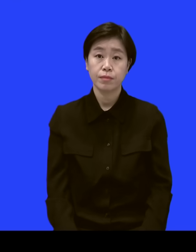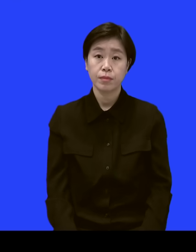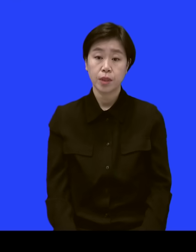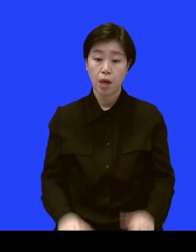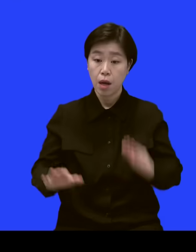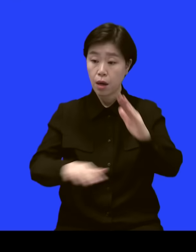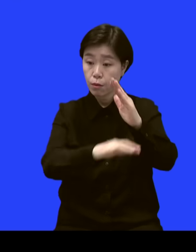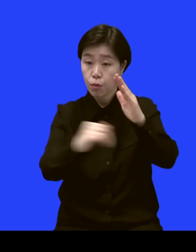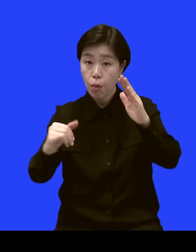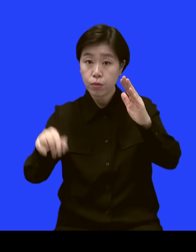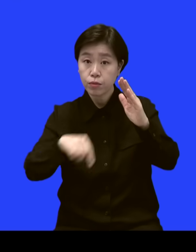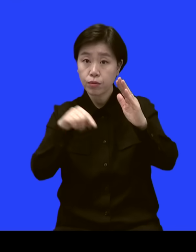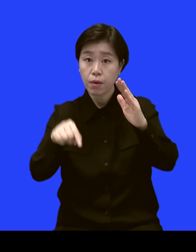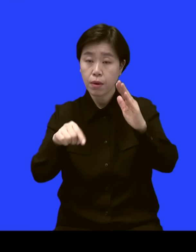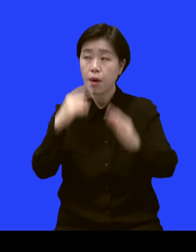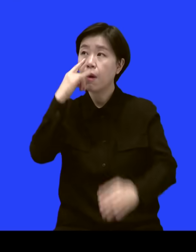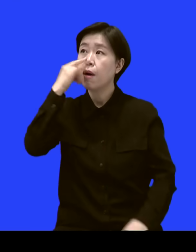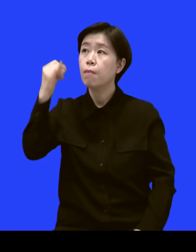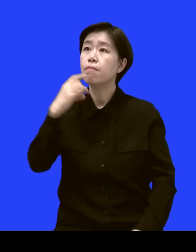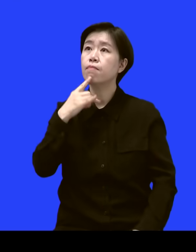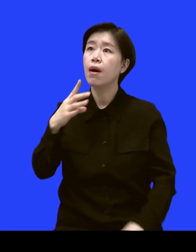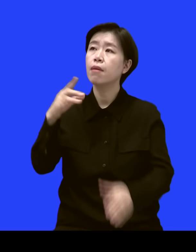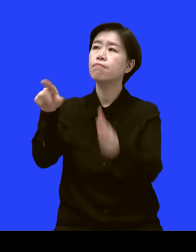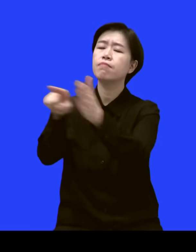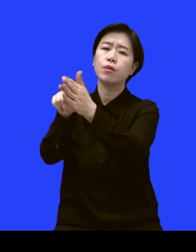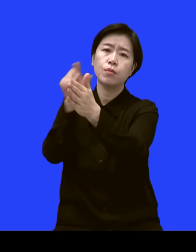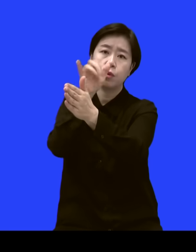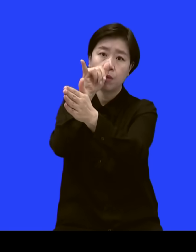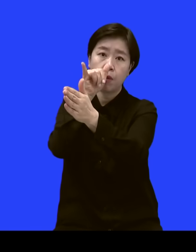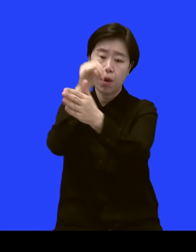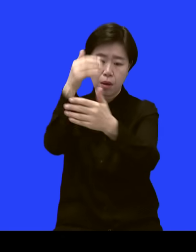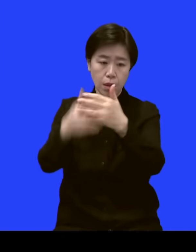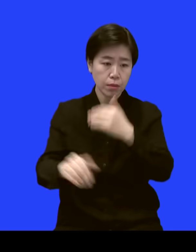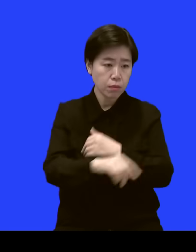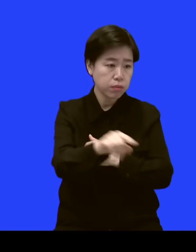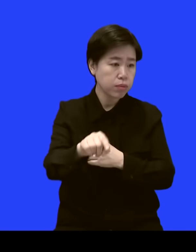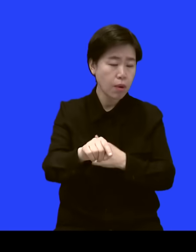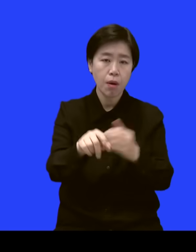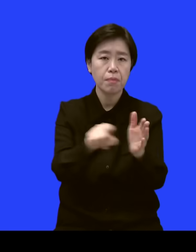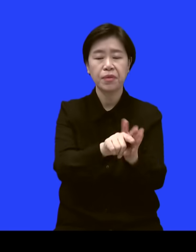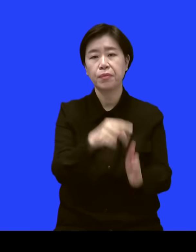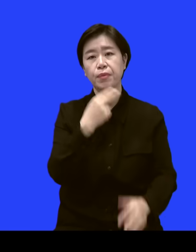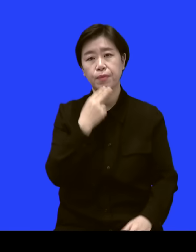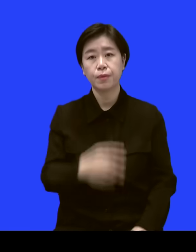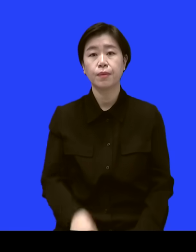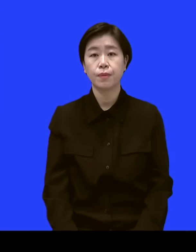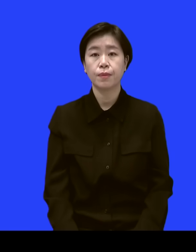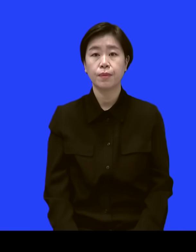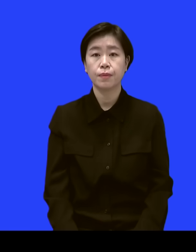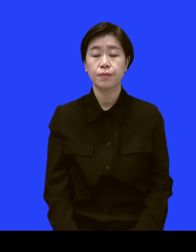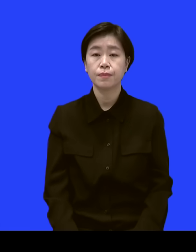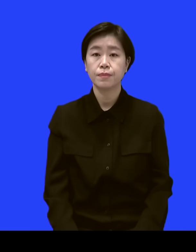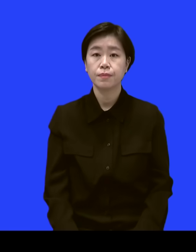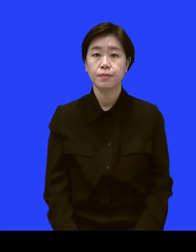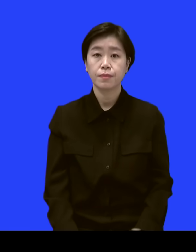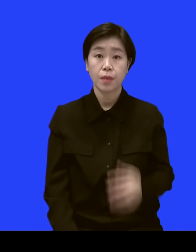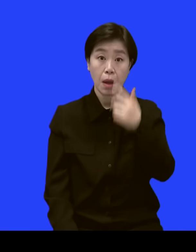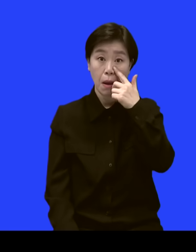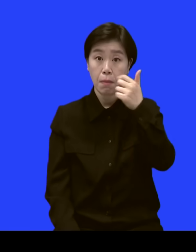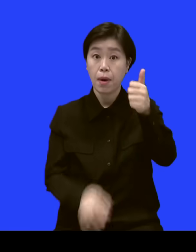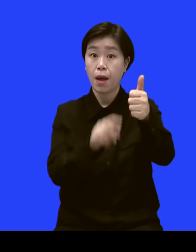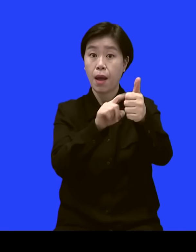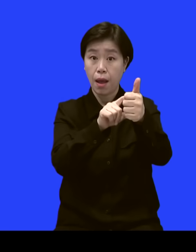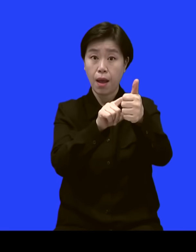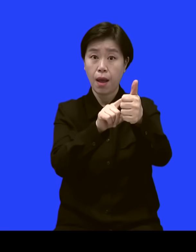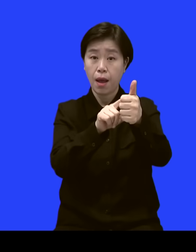사람이셨거든요. 1세대. 예, 온 가족이 아무도 믿지 않는 장손 며느리로서 처음 교회를 다니신 분이라